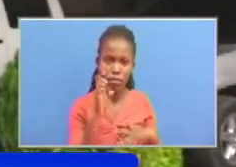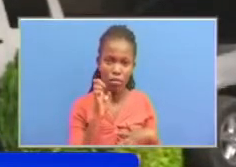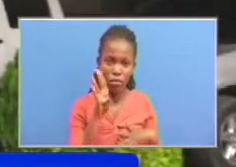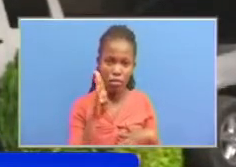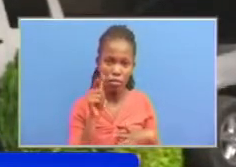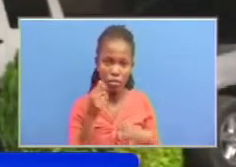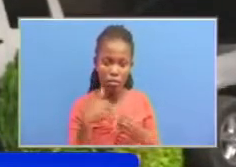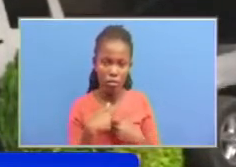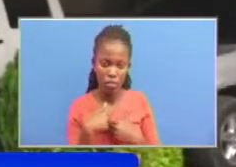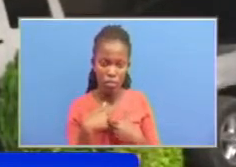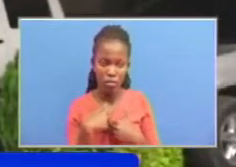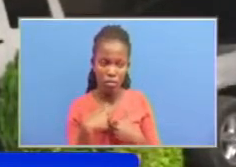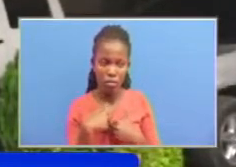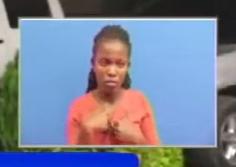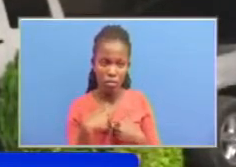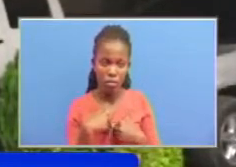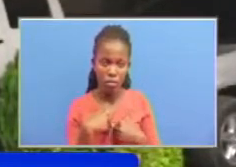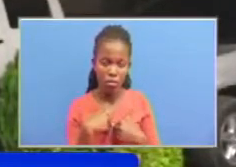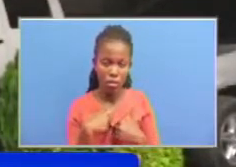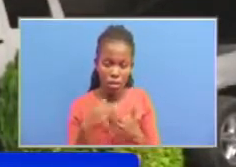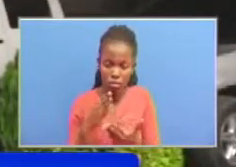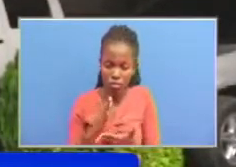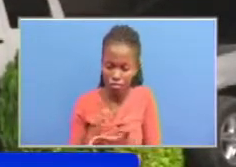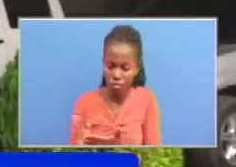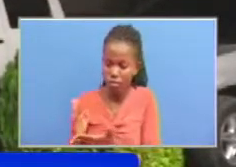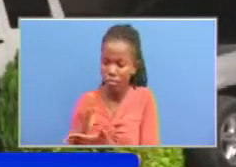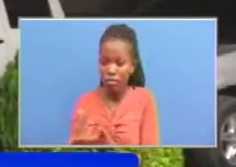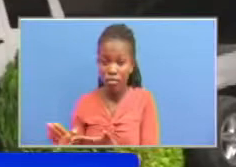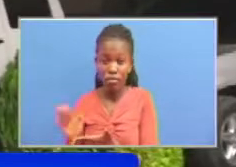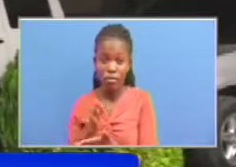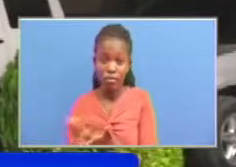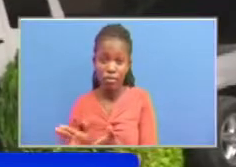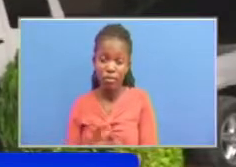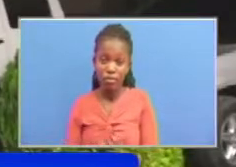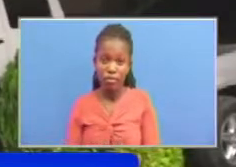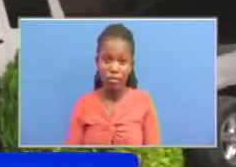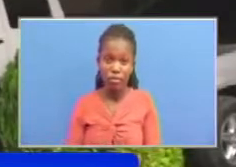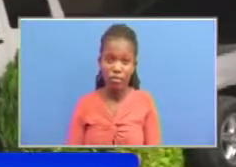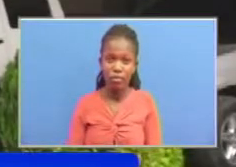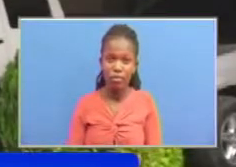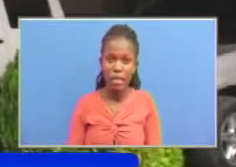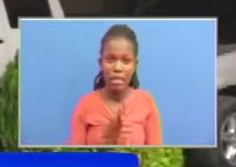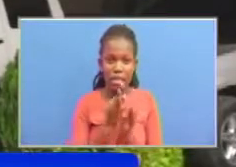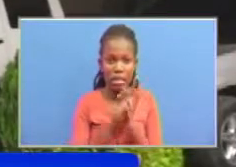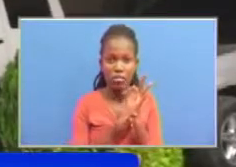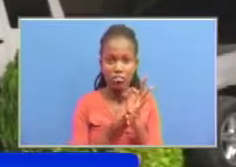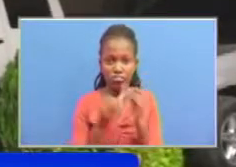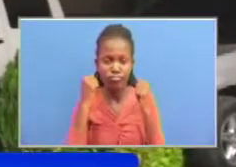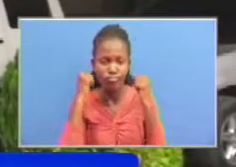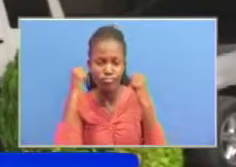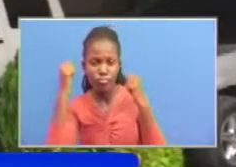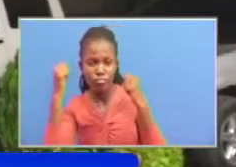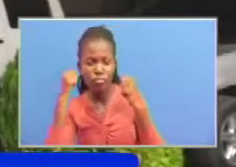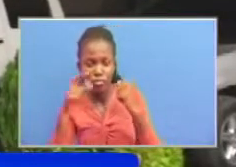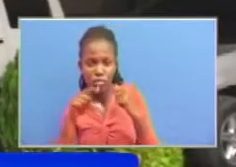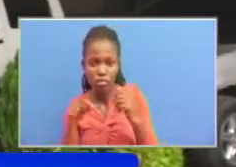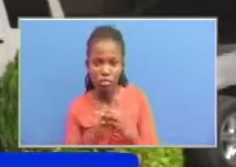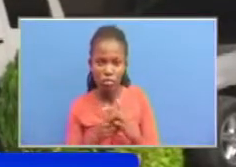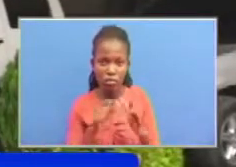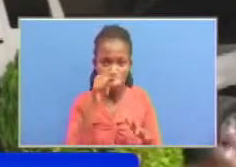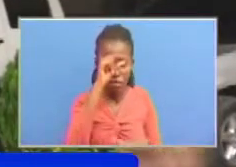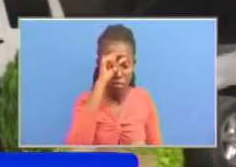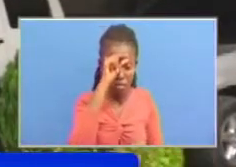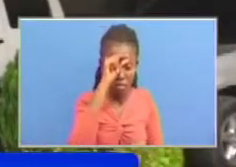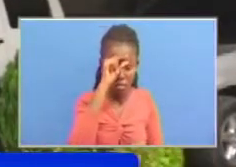mbeuzi nitende ya kui sio langa ni kana just in case tuwa this ya sana ito amina sirika lulo nguvuka nukoka weza